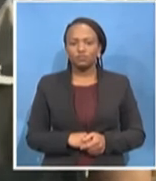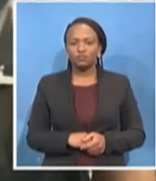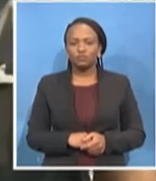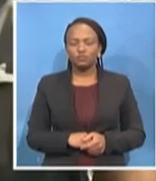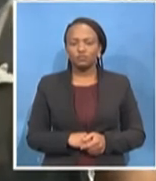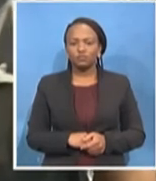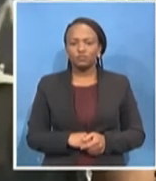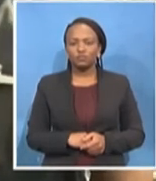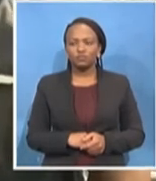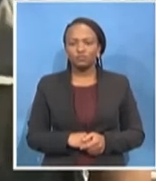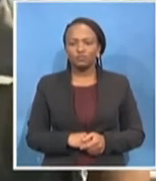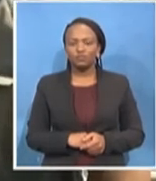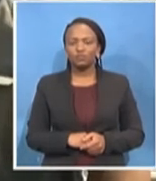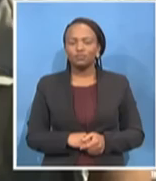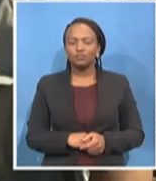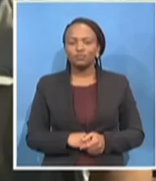wag.